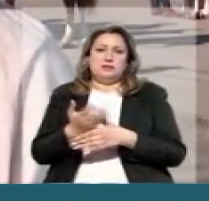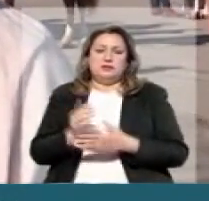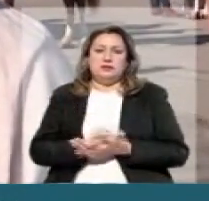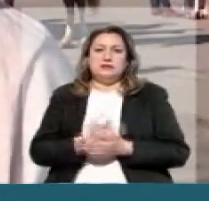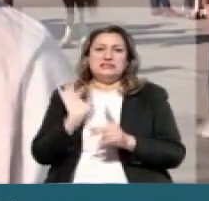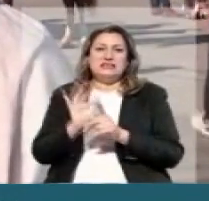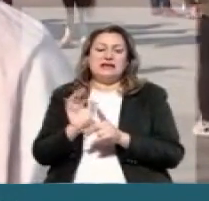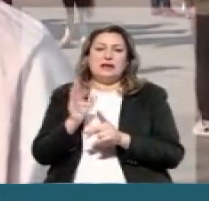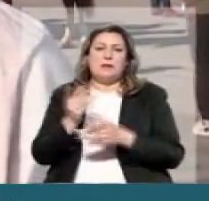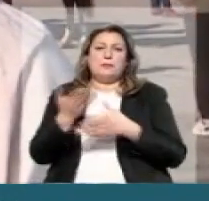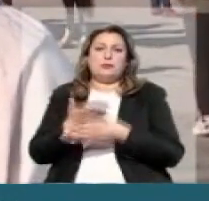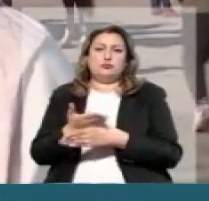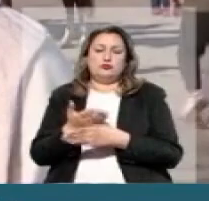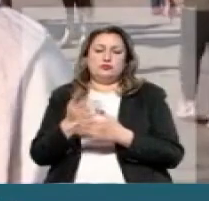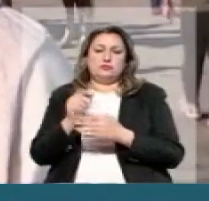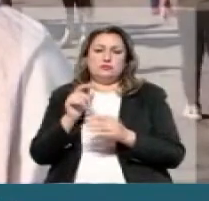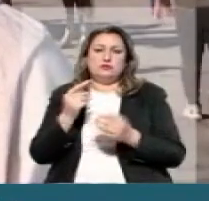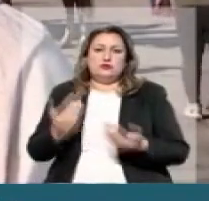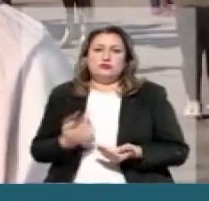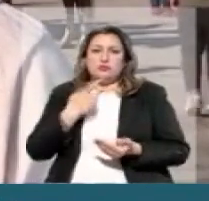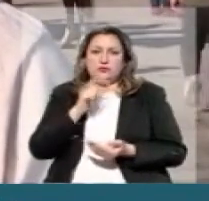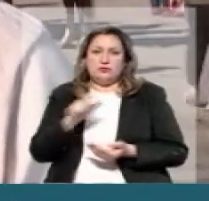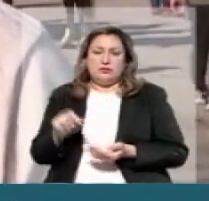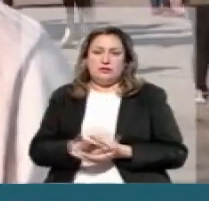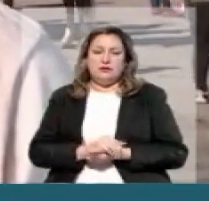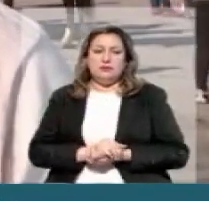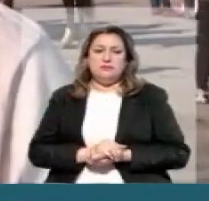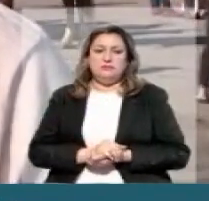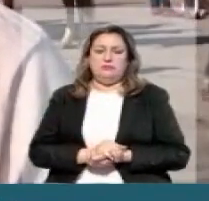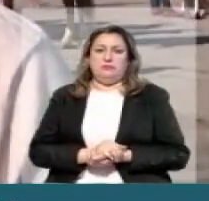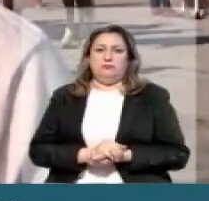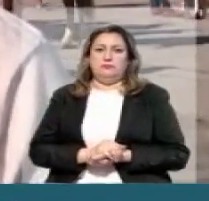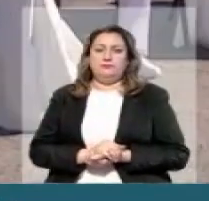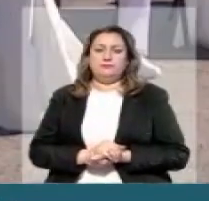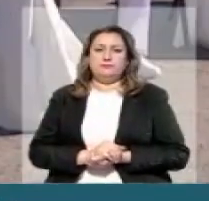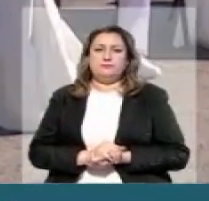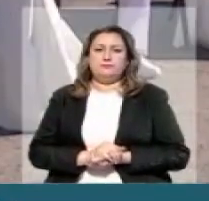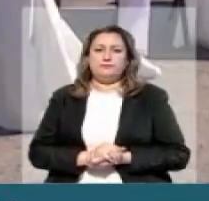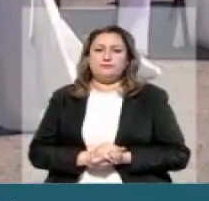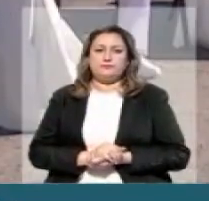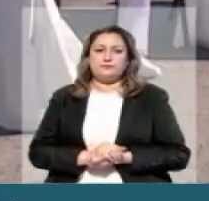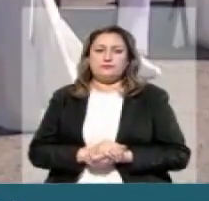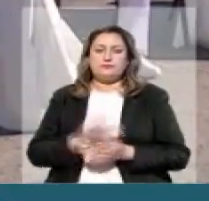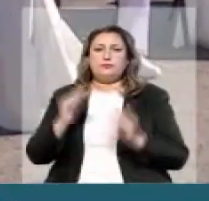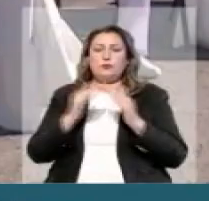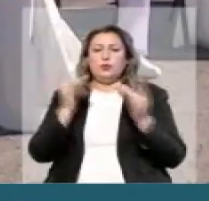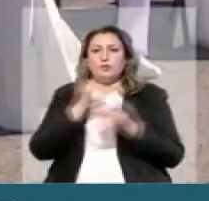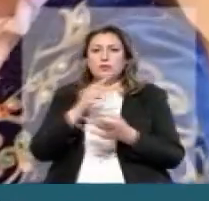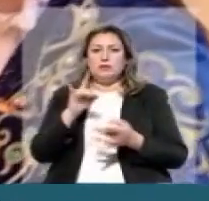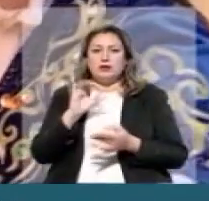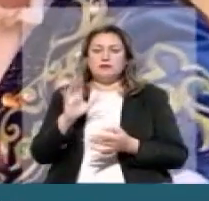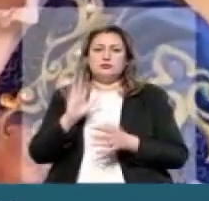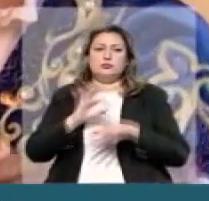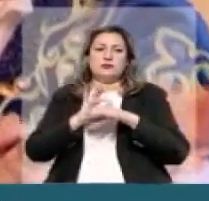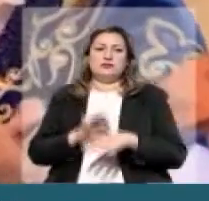акцияны, асар жолын пайдалана отырып, жалпы біздің өңіріміздің белсенділігін одан әрі арттырамыз деген ойымыз бар. 2 тамыз күні облыс орталығына қаласының